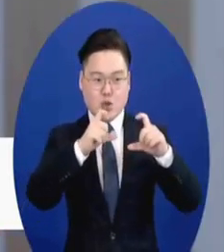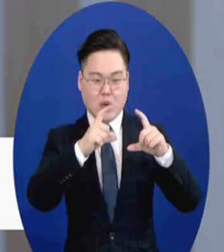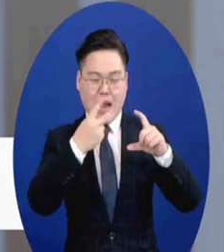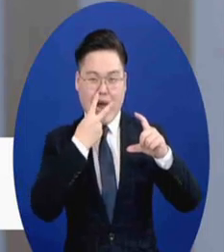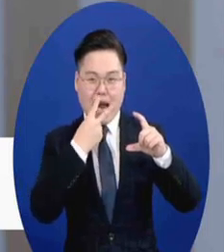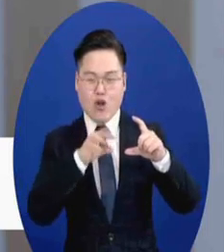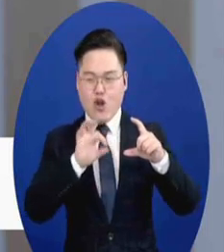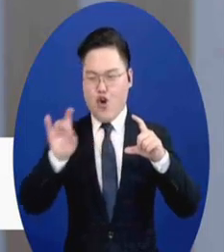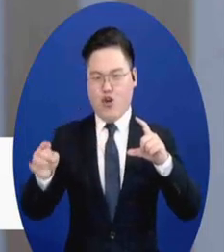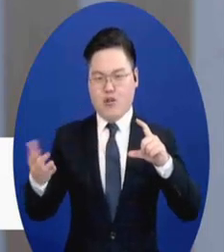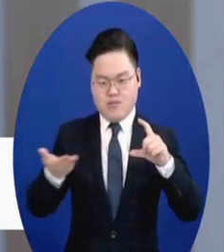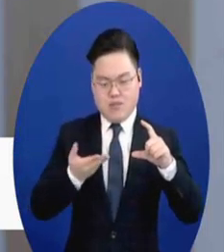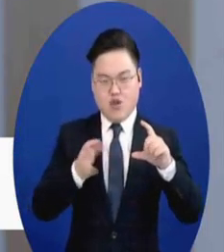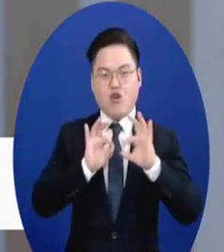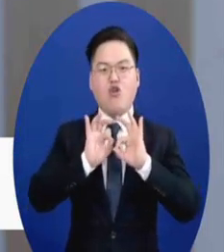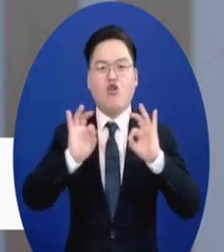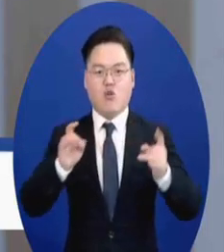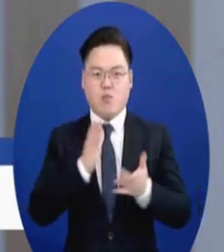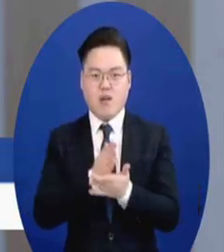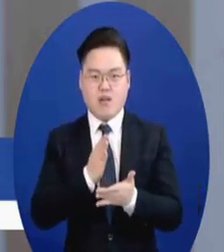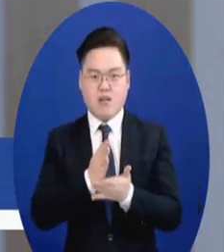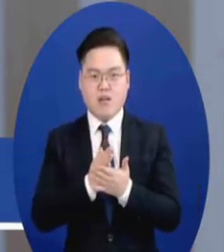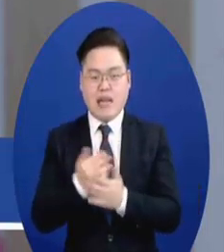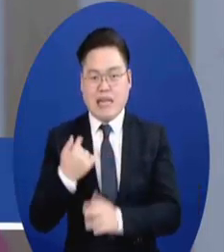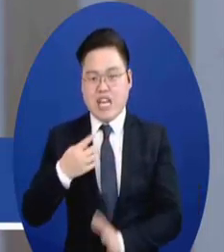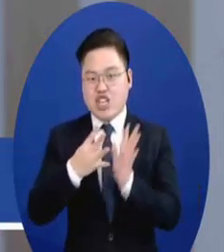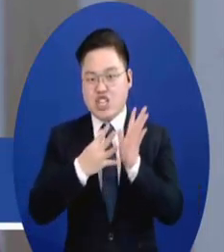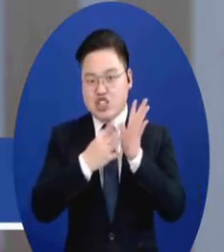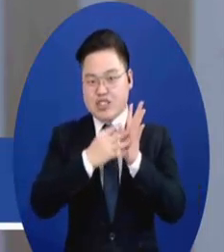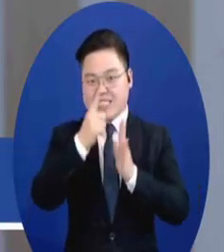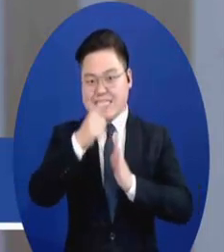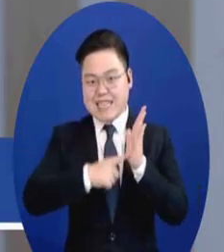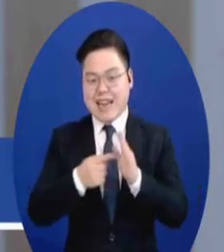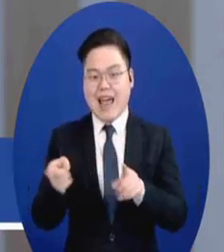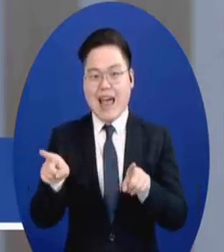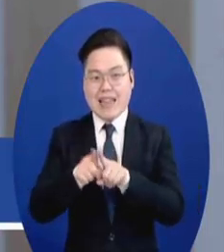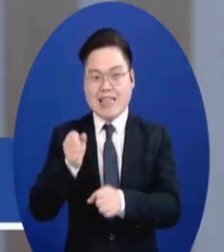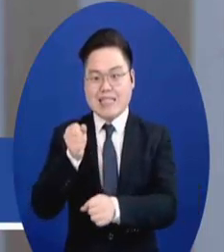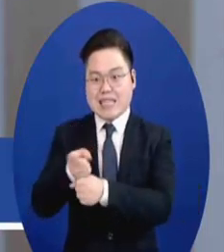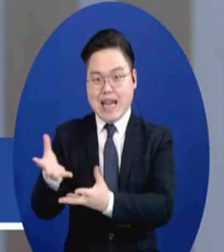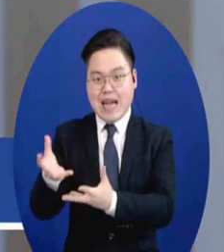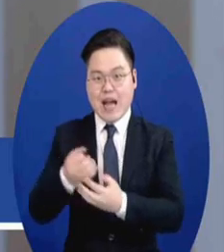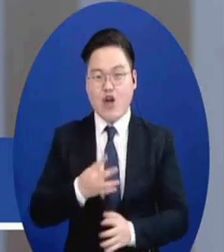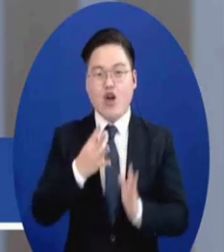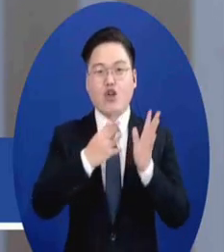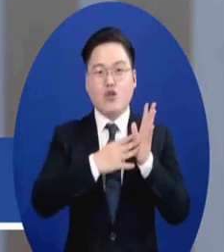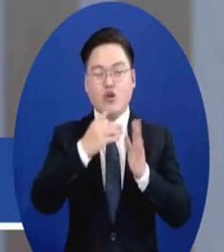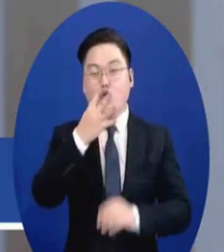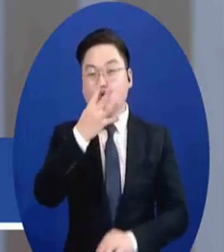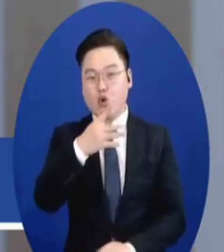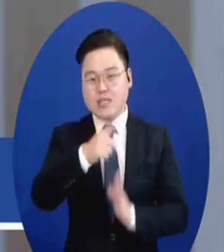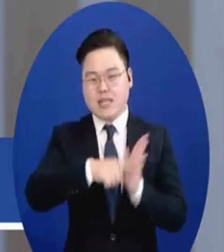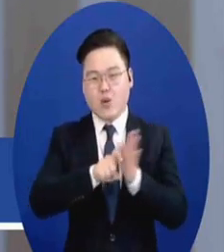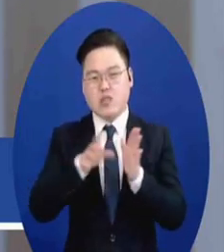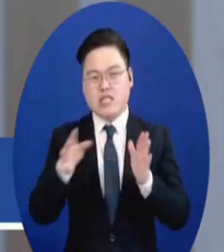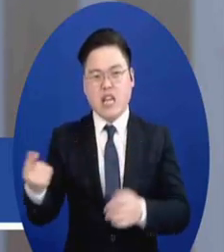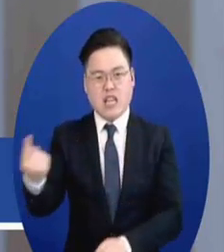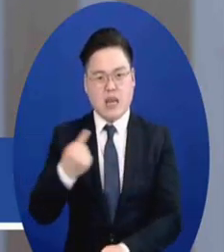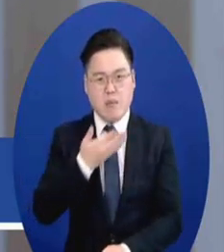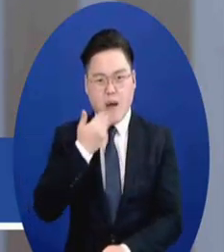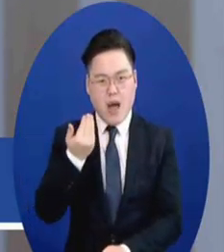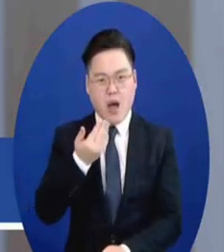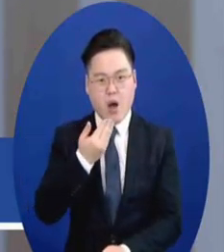бараа ирчихсэн. Сая 9 сард болохоор захиалсан чинь бас одоо 4 сар хугацаа болж хагаад ерөөсөө ирээгүй. Ер нь тэгээд